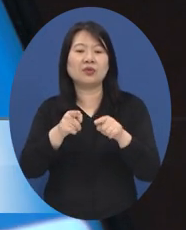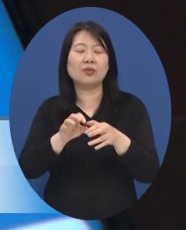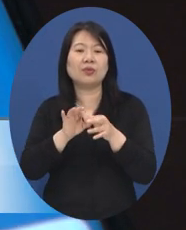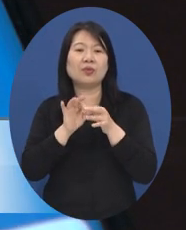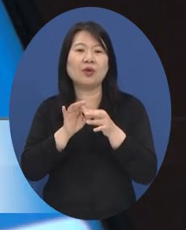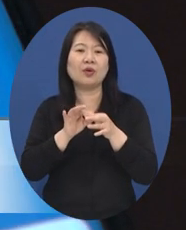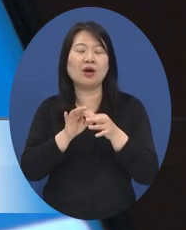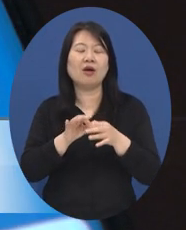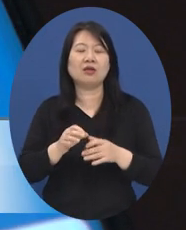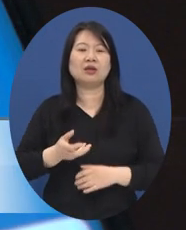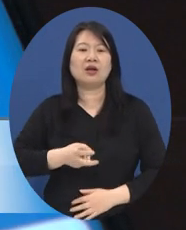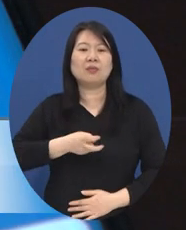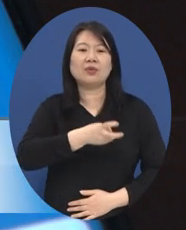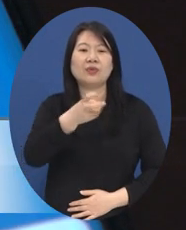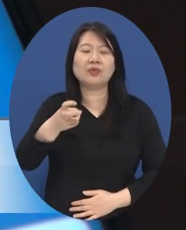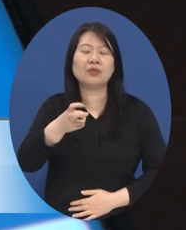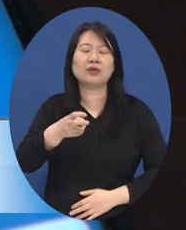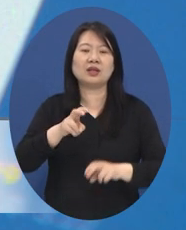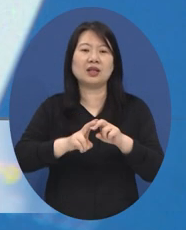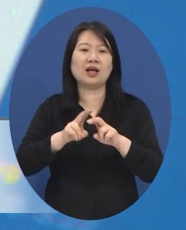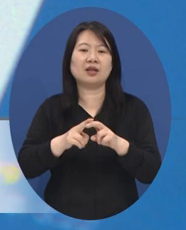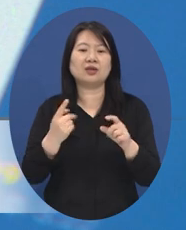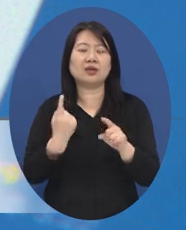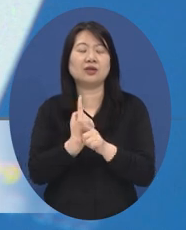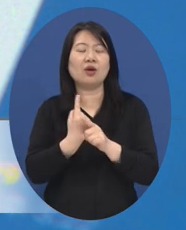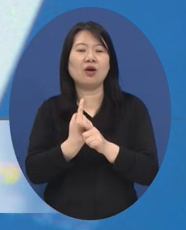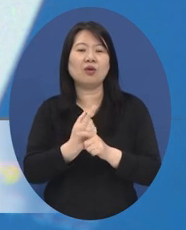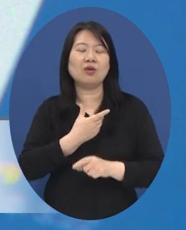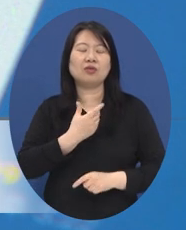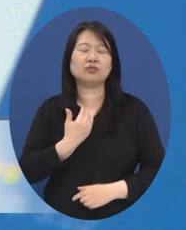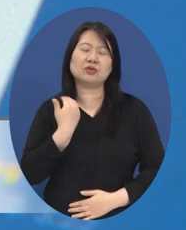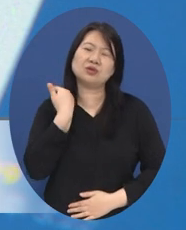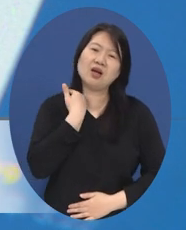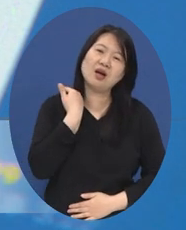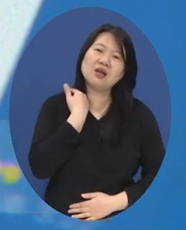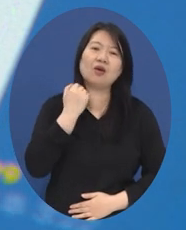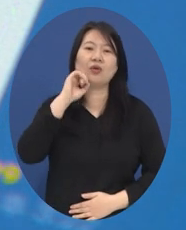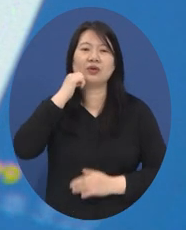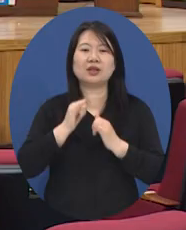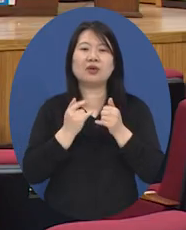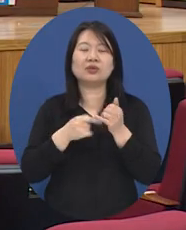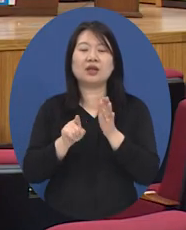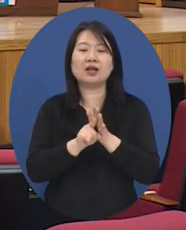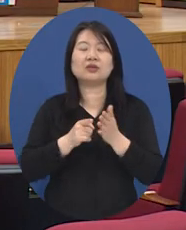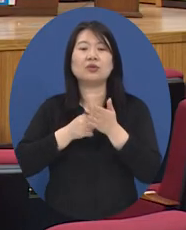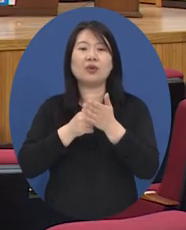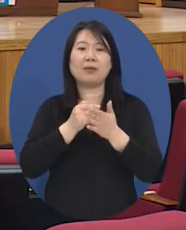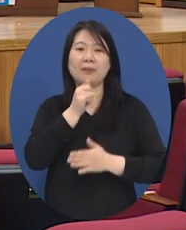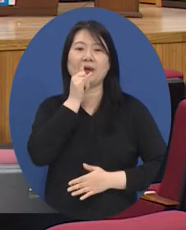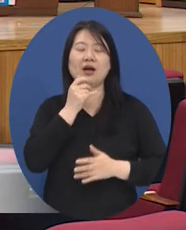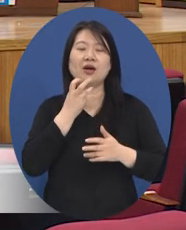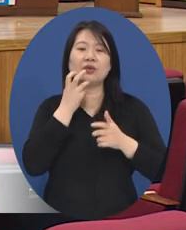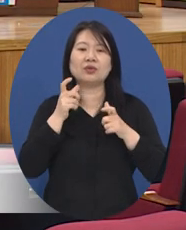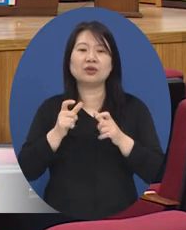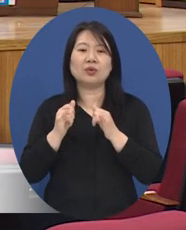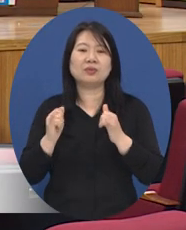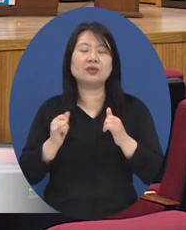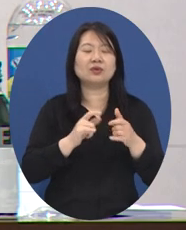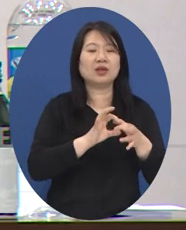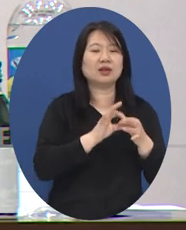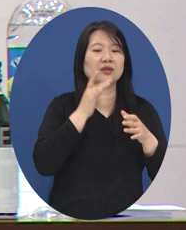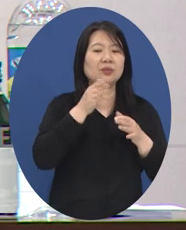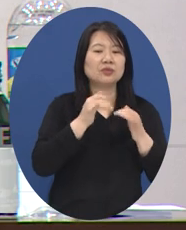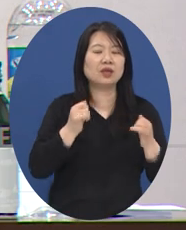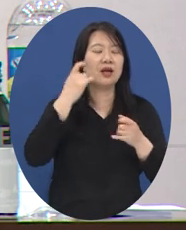통한 운행 노선 조정과 교통 사각지대 해소 등 다양한 의견들을 제시했습니다. 경기도민과 관계 전문가가